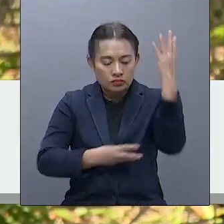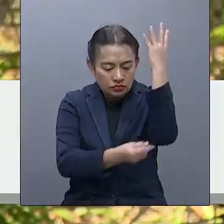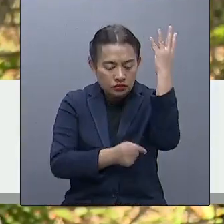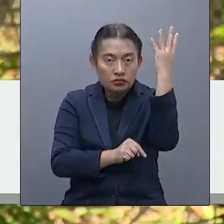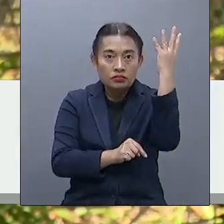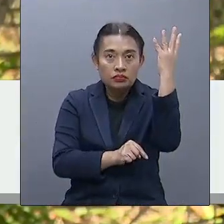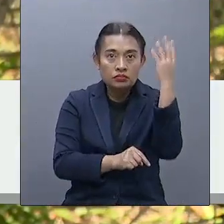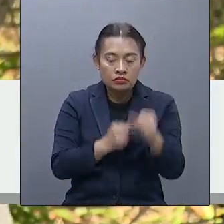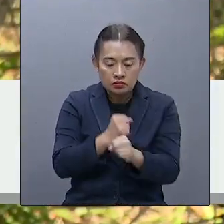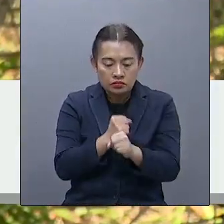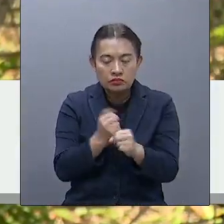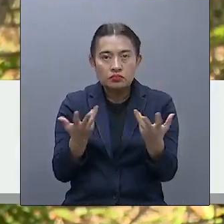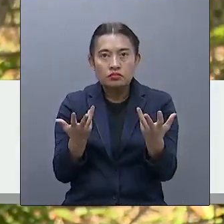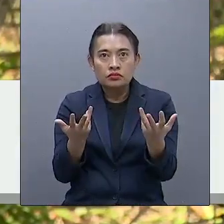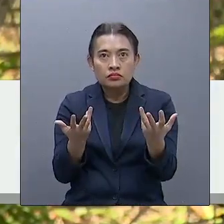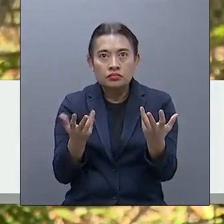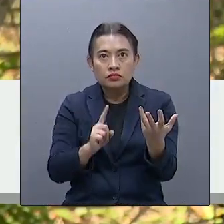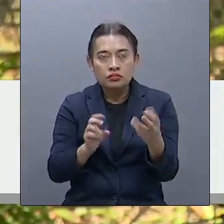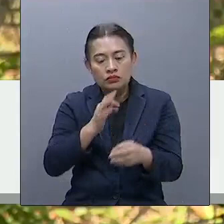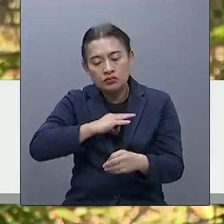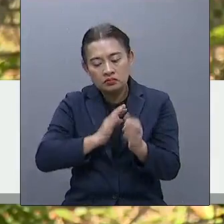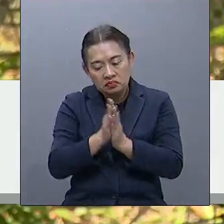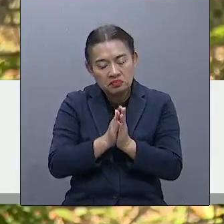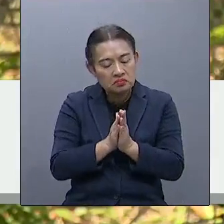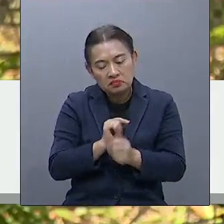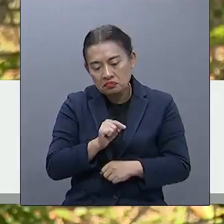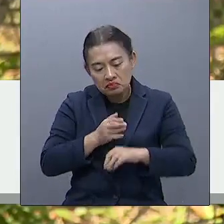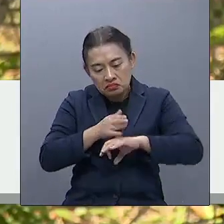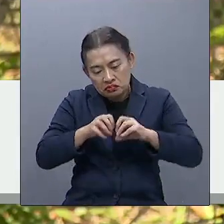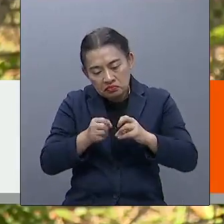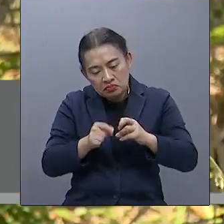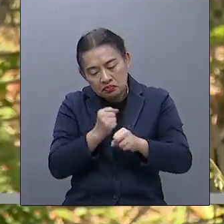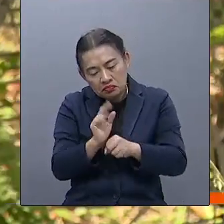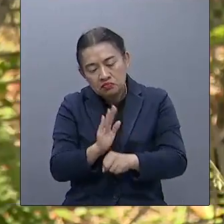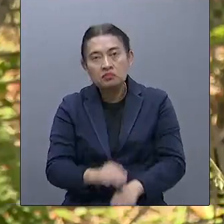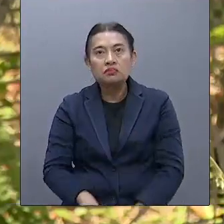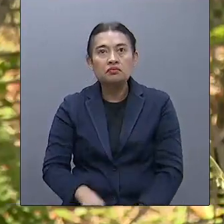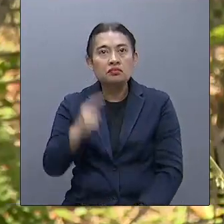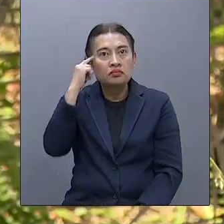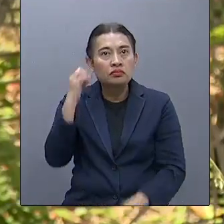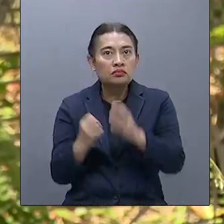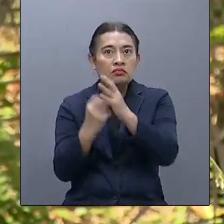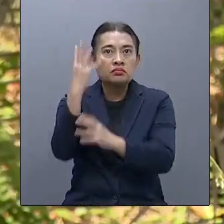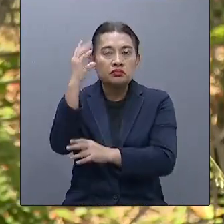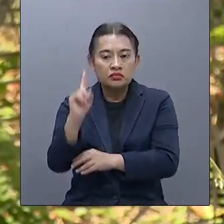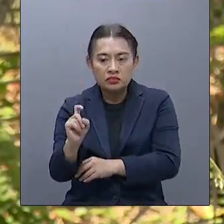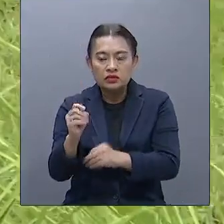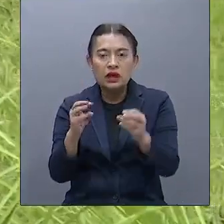ก็ไม่ได้ทำคือขาดแรงจูงใจที่จะทำมังคุดน่าจะตายไปพร้อมกับลองก